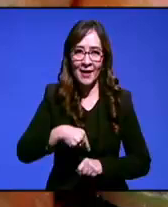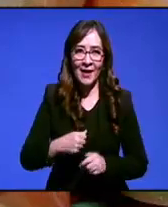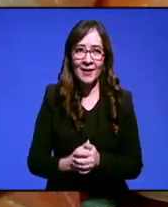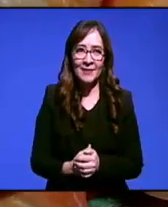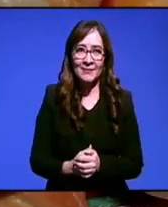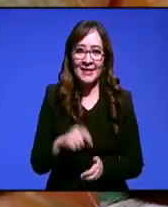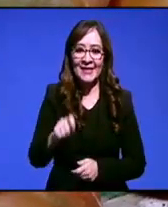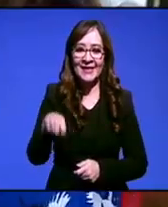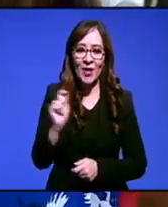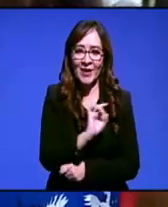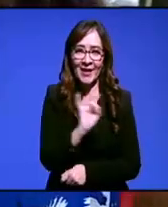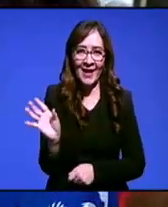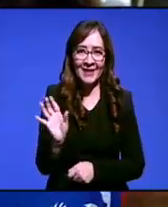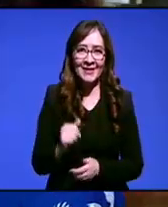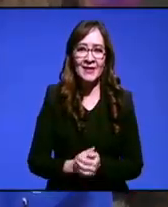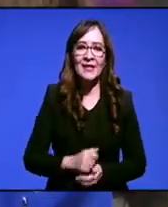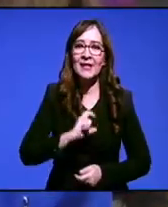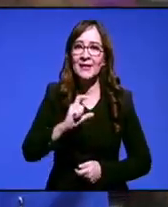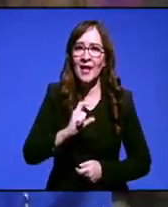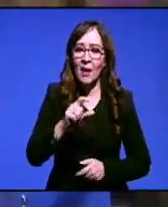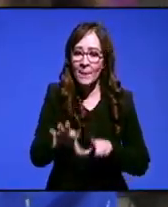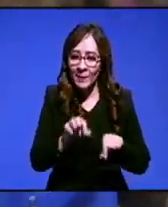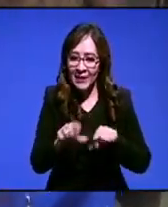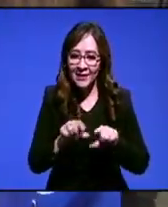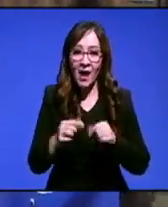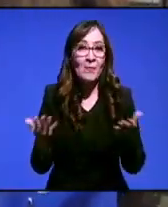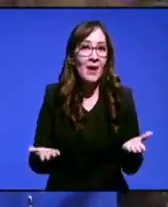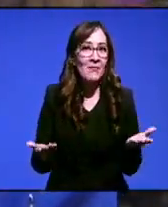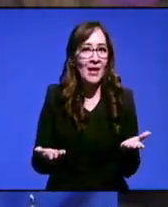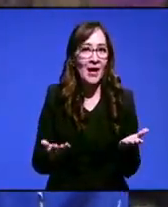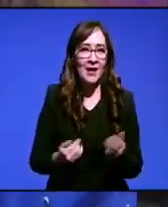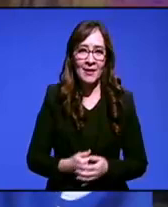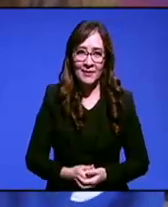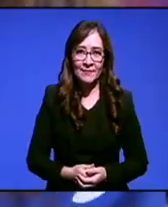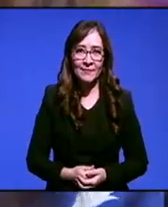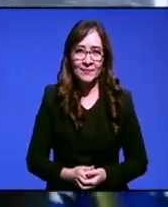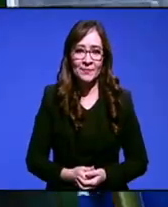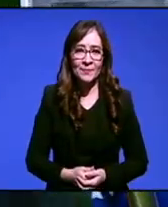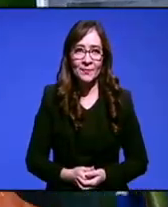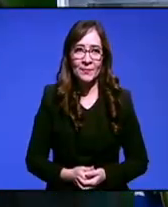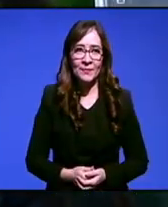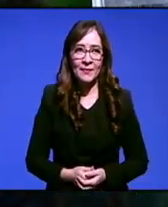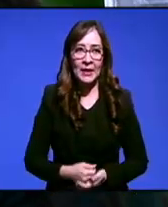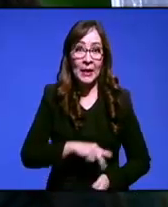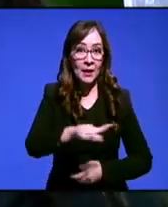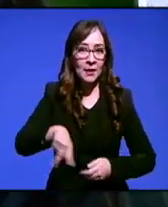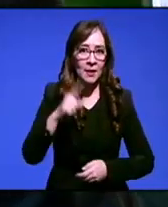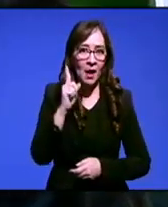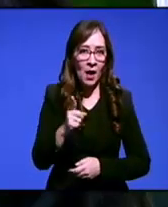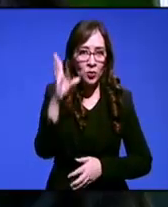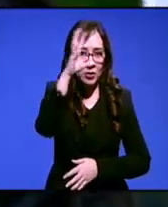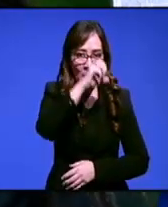sayuran yang lain. Kita harus tahu banget nih cara memilihnya yang benar dan baik. Ini kayak gimana sih? Kita harus tahu